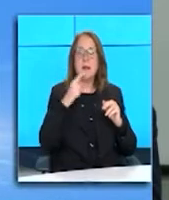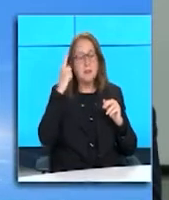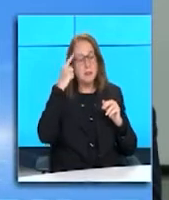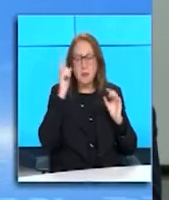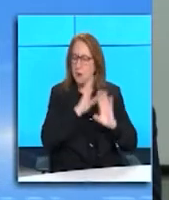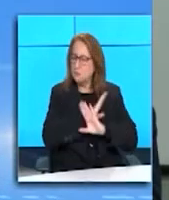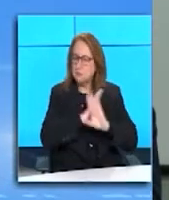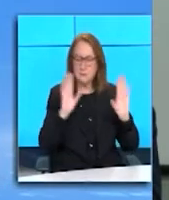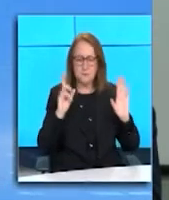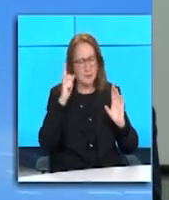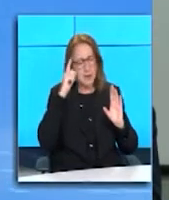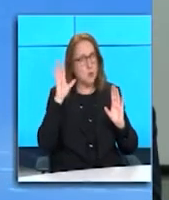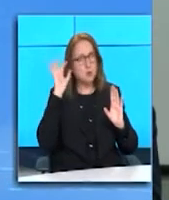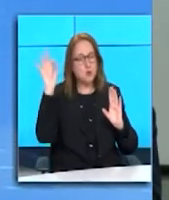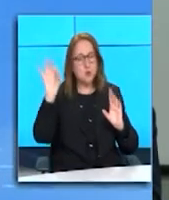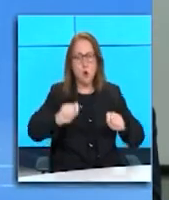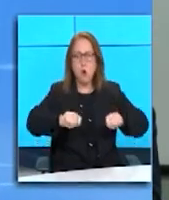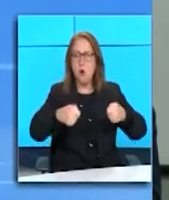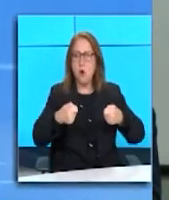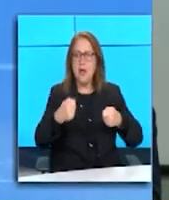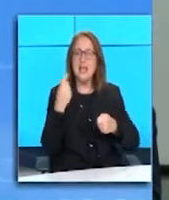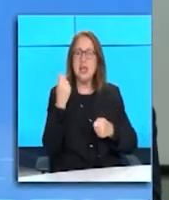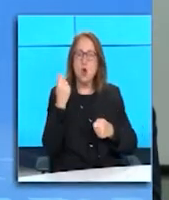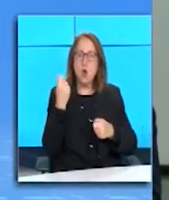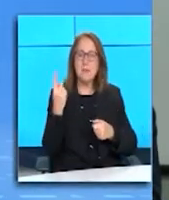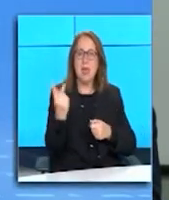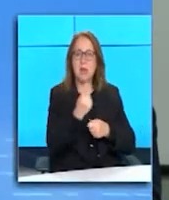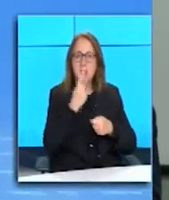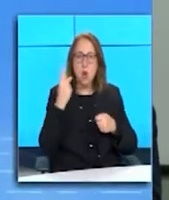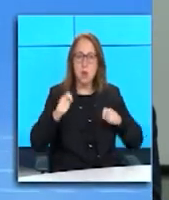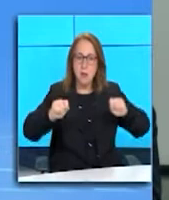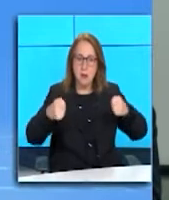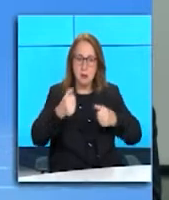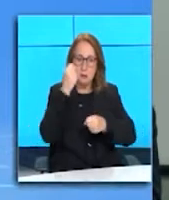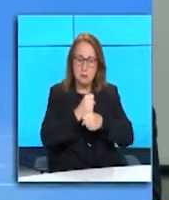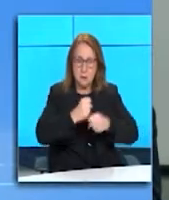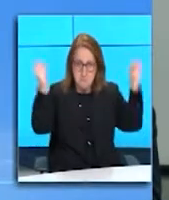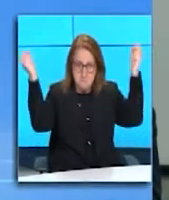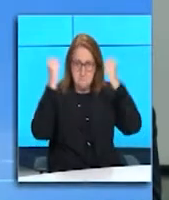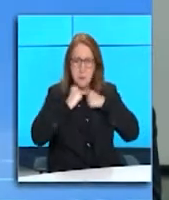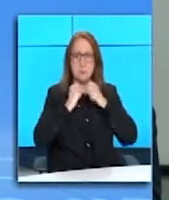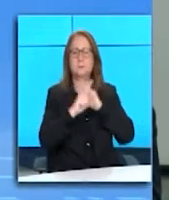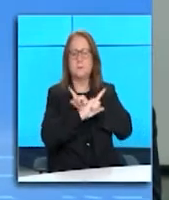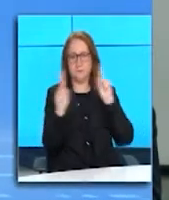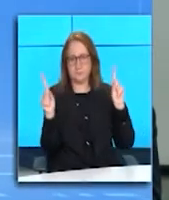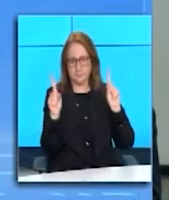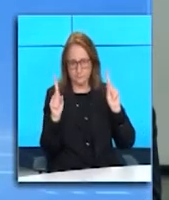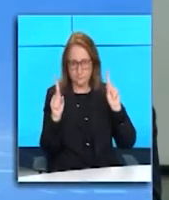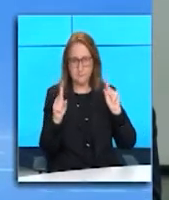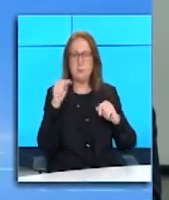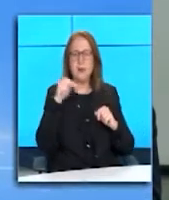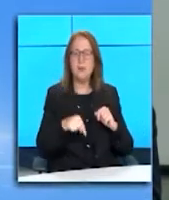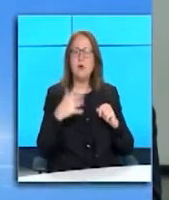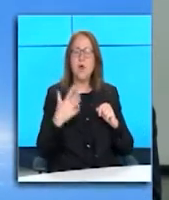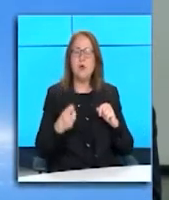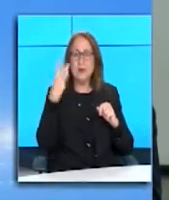την κοινωνία και την οικονομία. Σε αυτό λοιπόν το πλαίσιο υπάρχουν τρία στάδια που έχουν παρατηρηθεί.